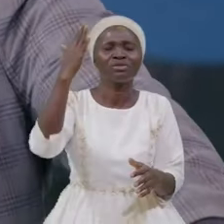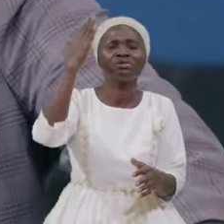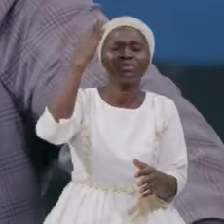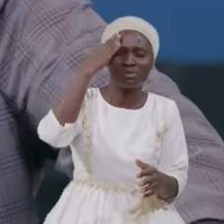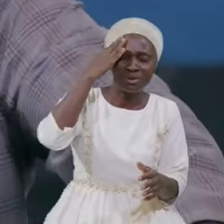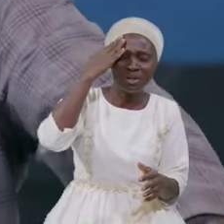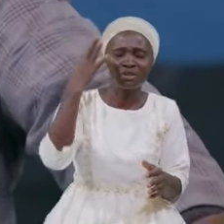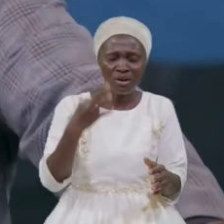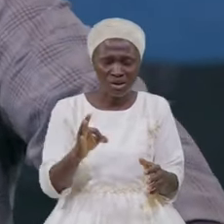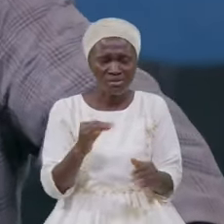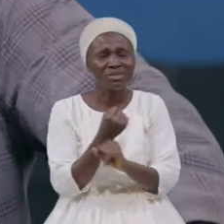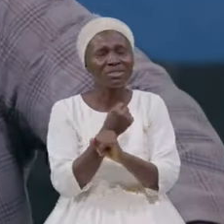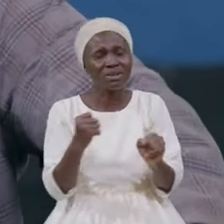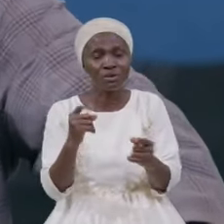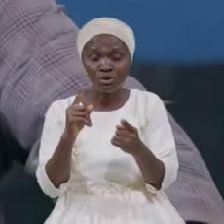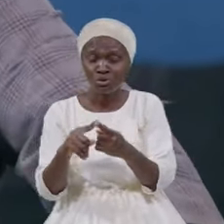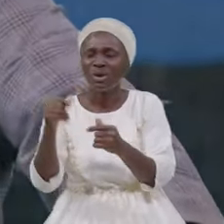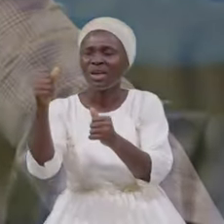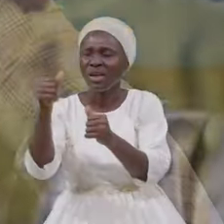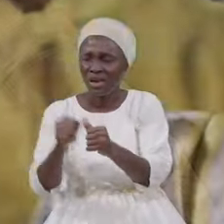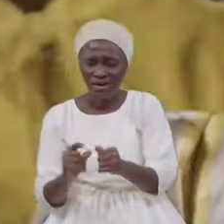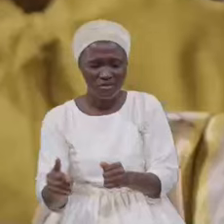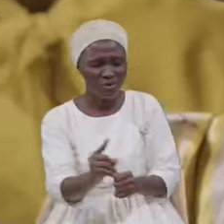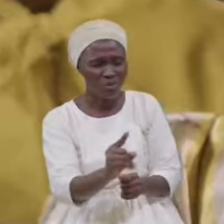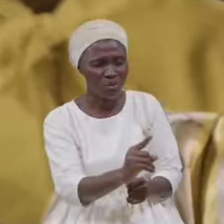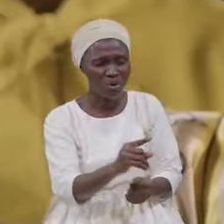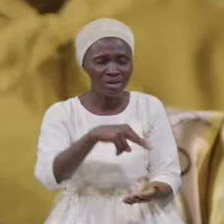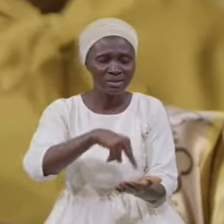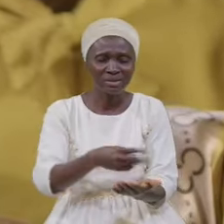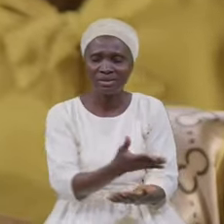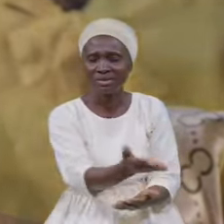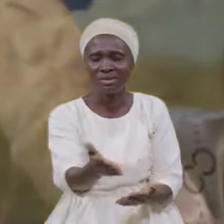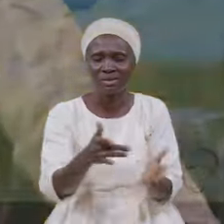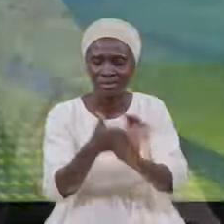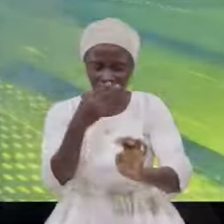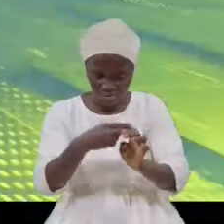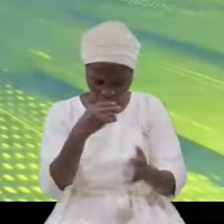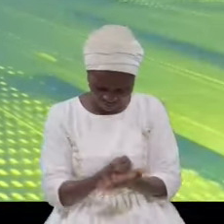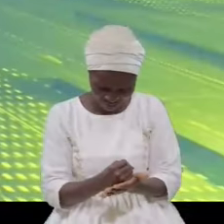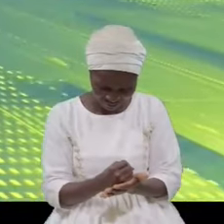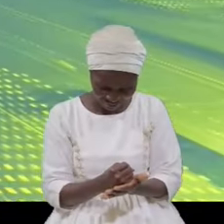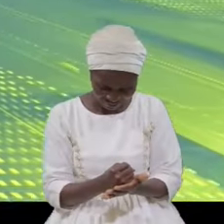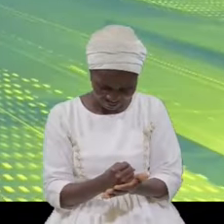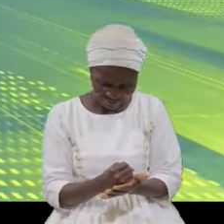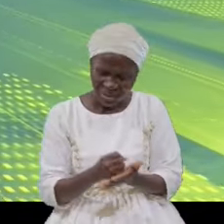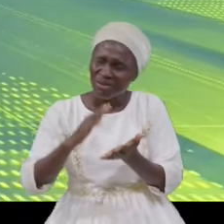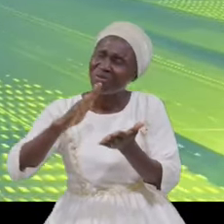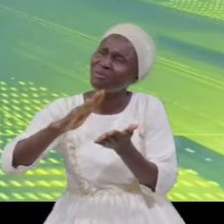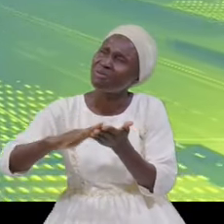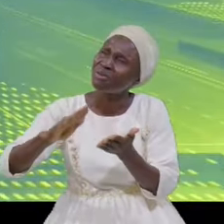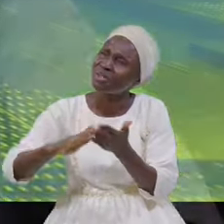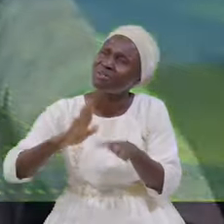à chacun debout là-bas au nom de Jésus. Pardonne tous les péchés de leur